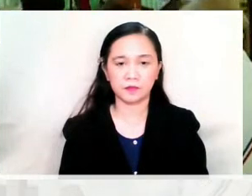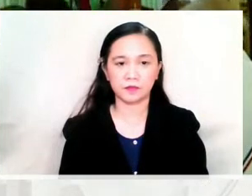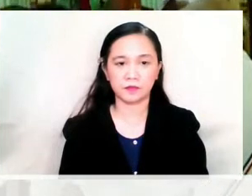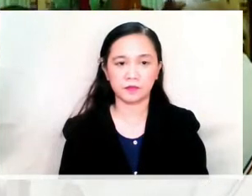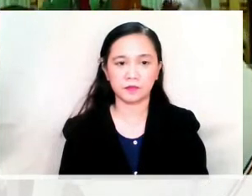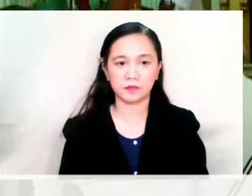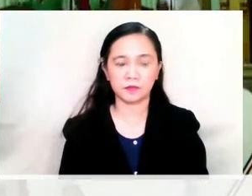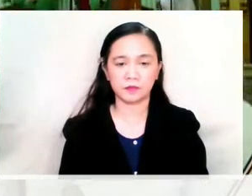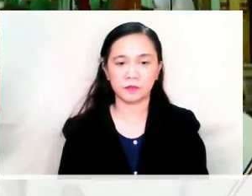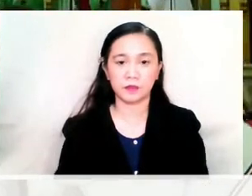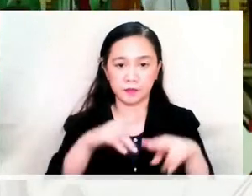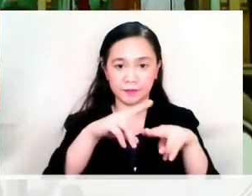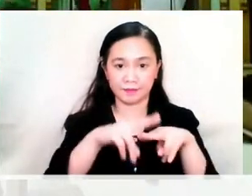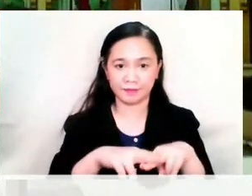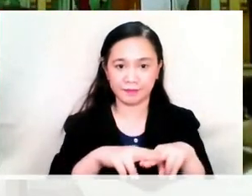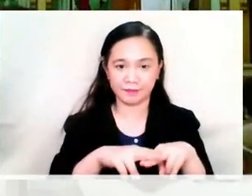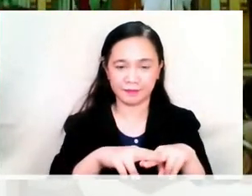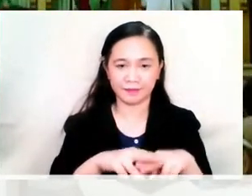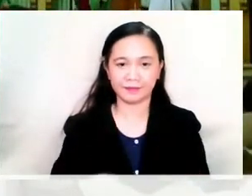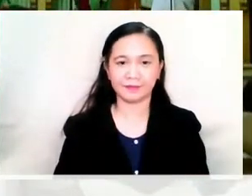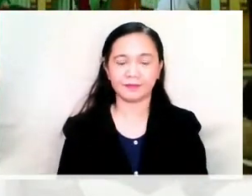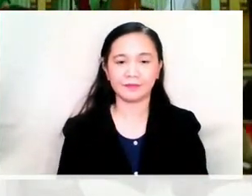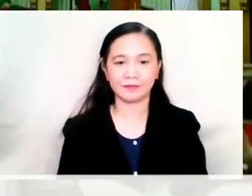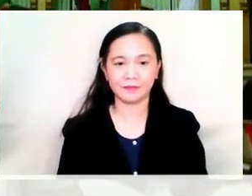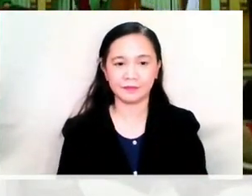Magsitwo ang lahat.